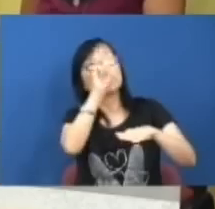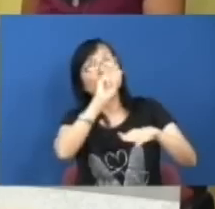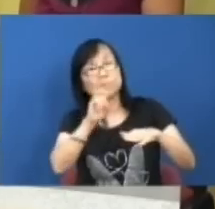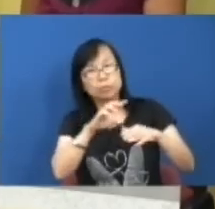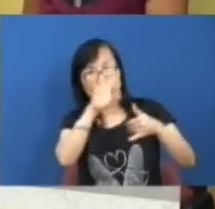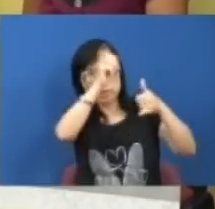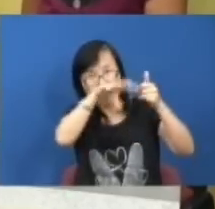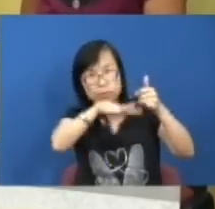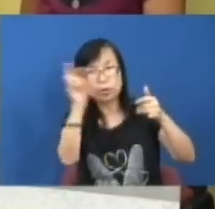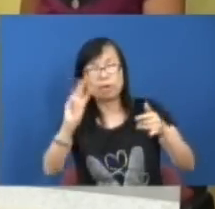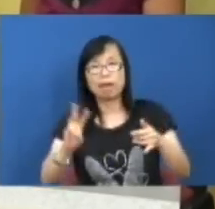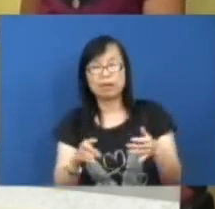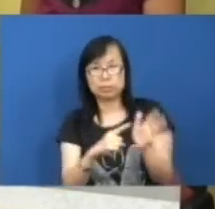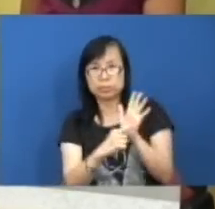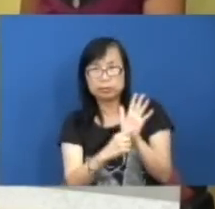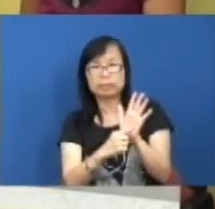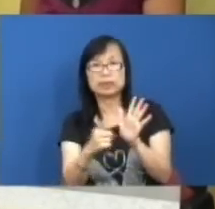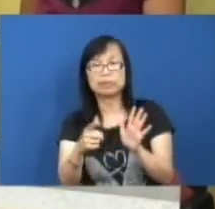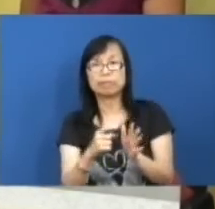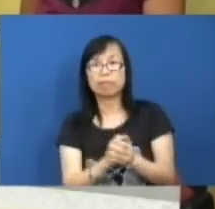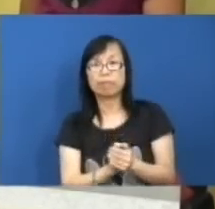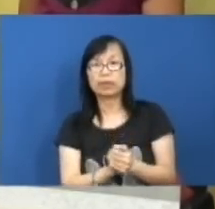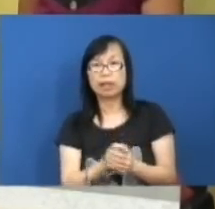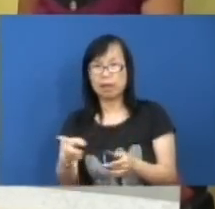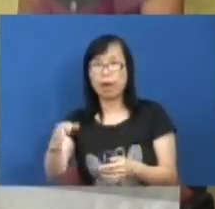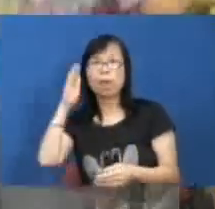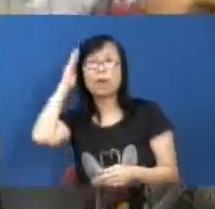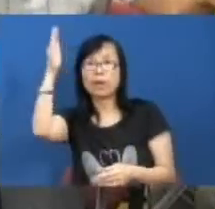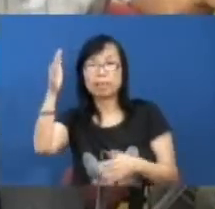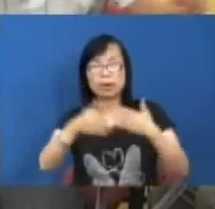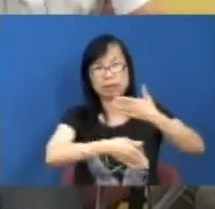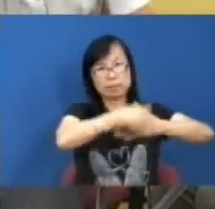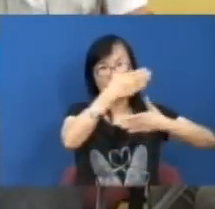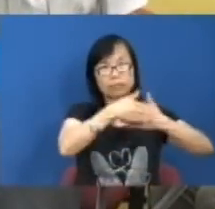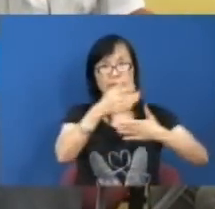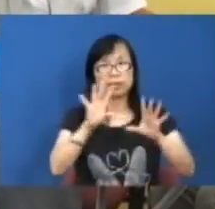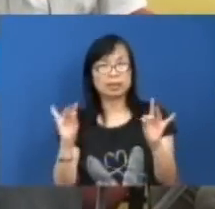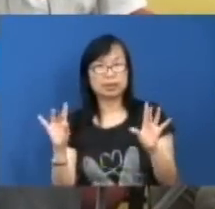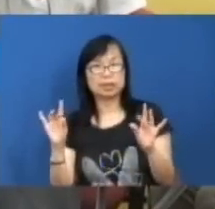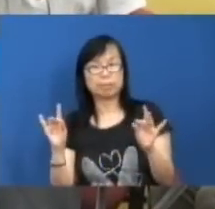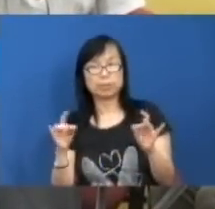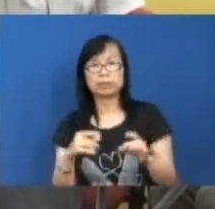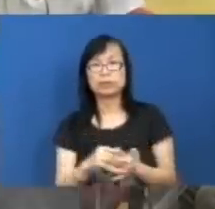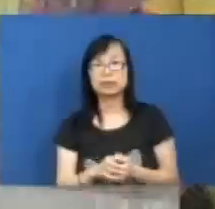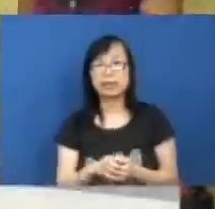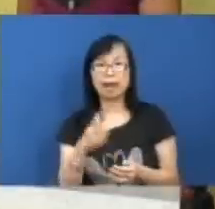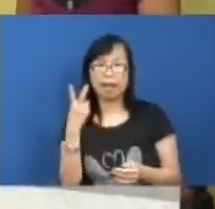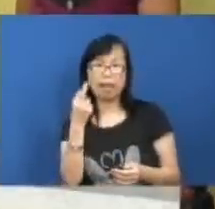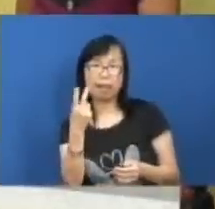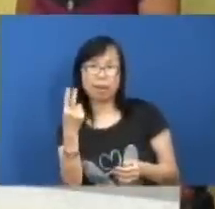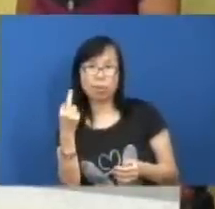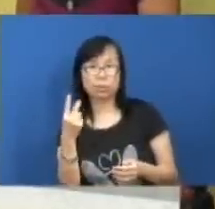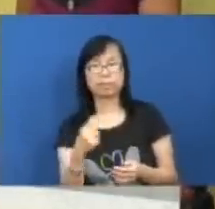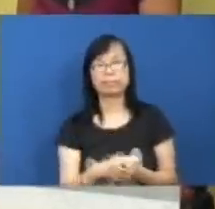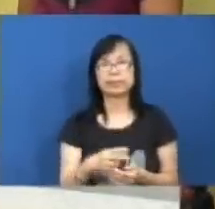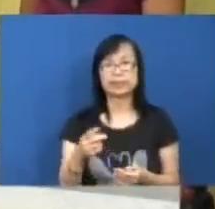處理好沒，用來顯示那個 即是理想的牆身的 濕度就應該要 在綠燈的樓下，